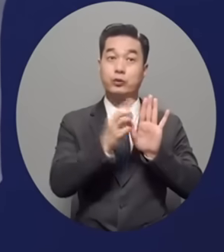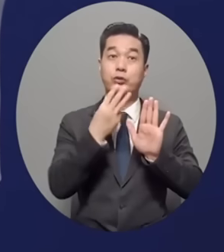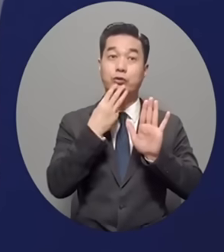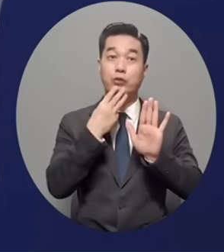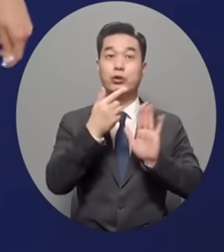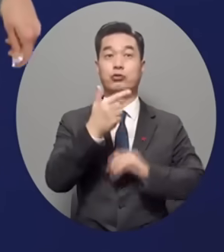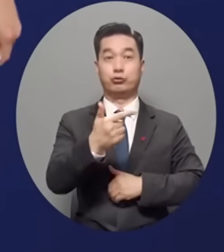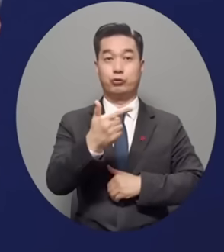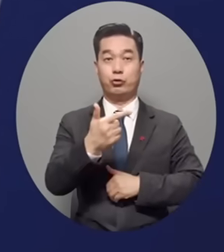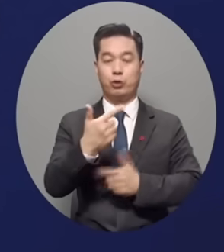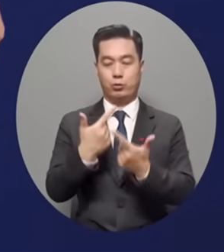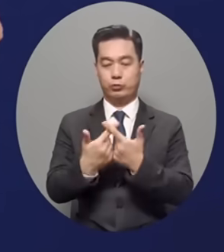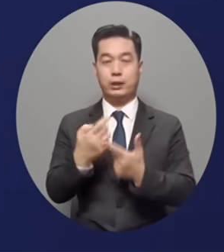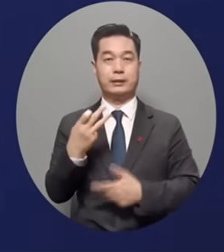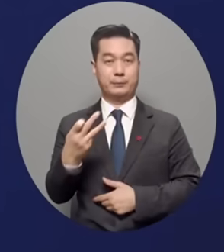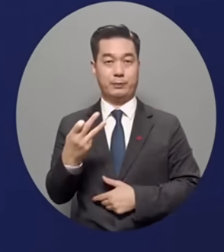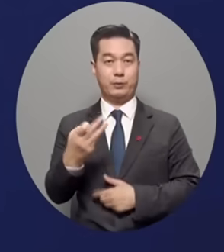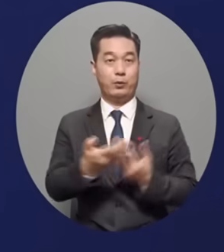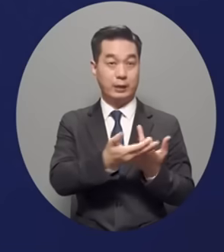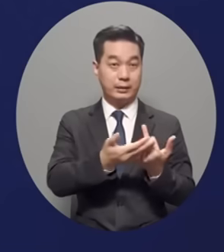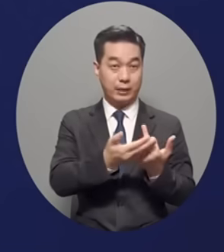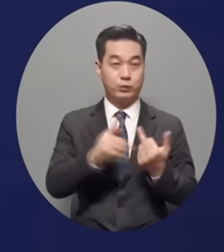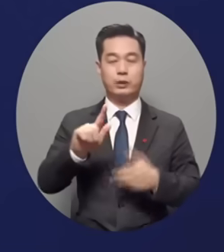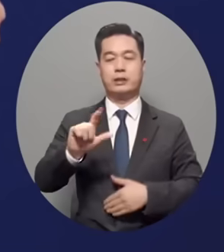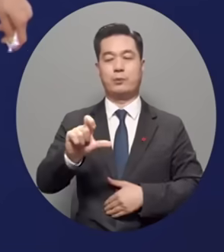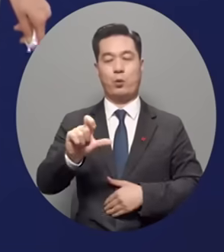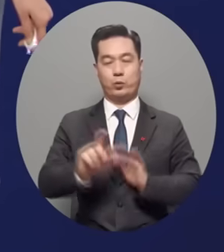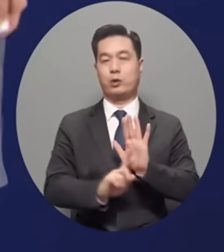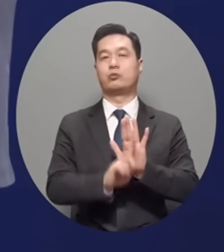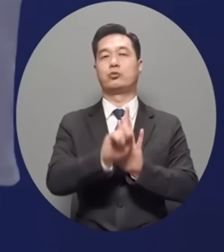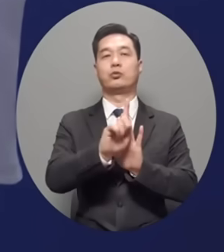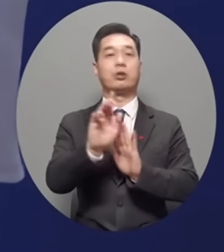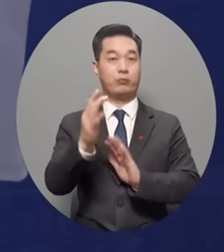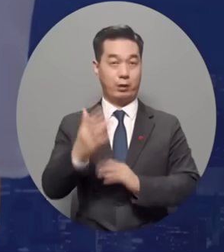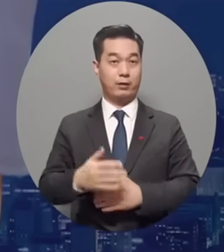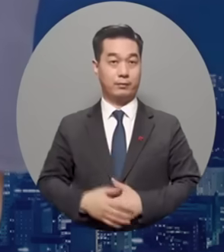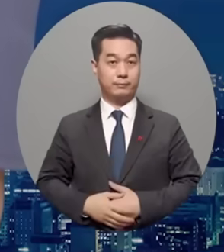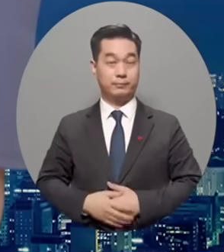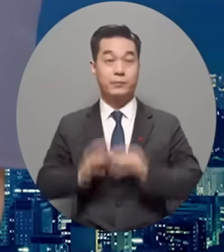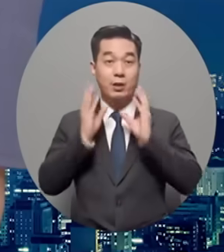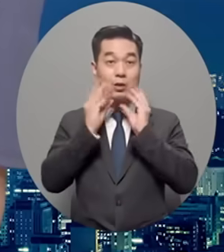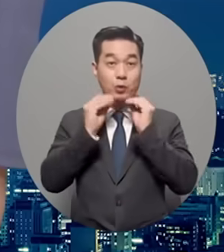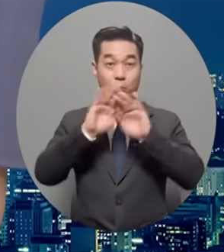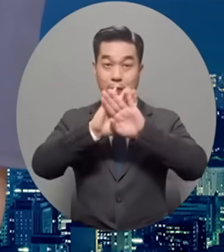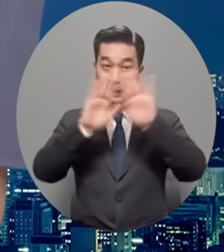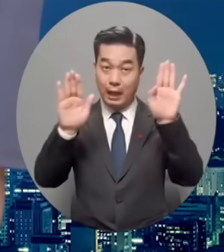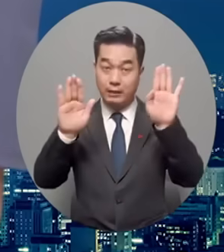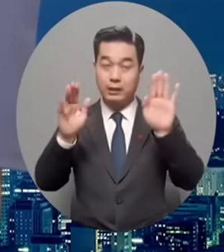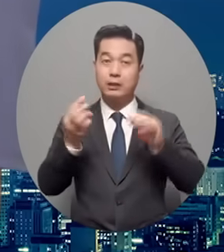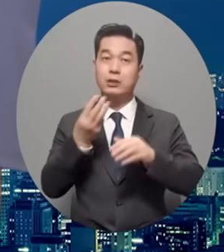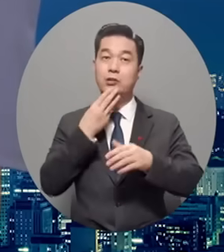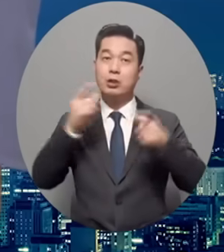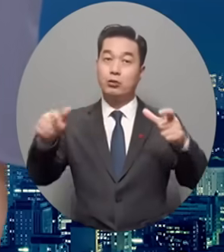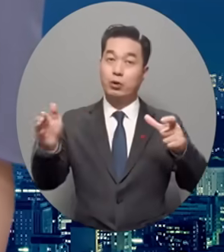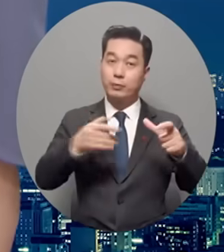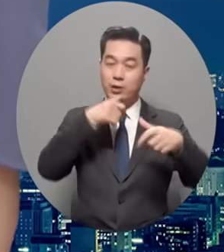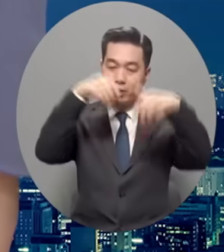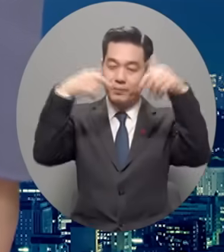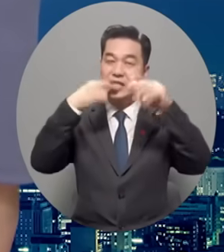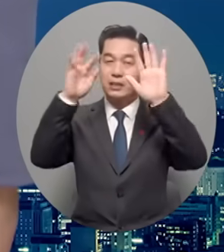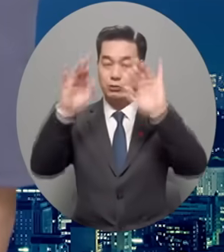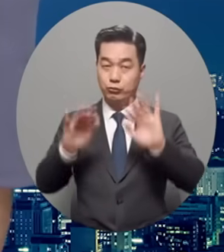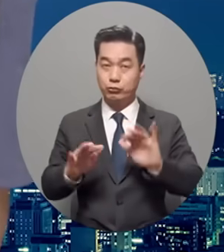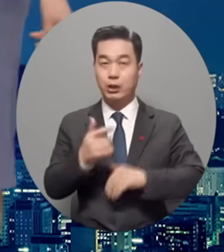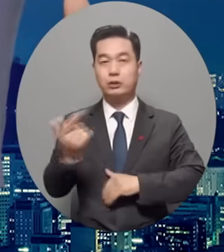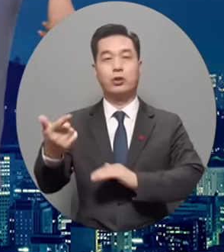6도, 부산 13도, 제주는 15도까지 오르겠습니다. 토요일 낮에는 수도권부터 비나 눈이 시작돼